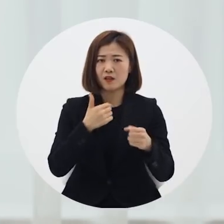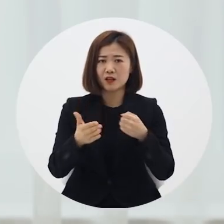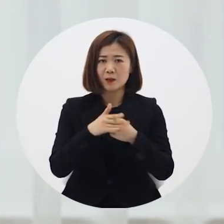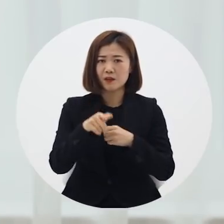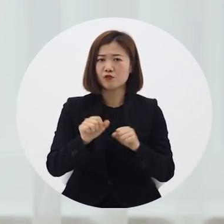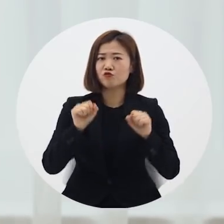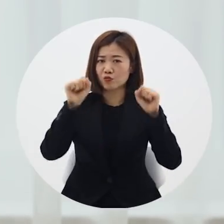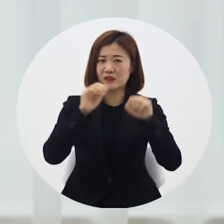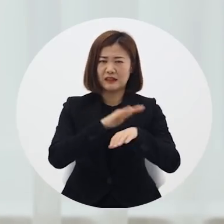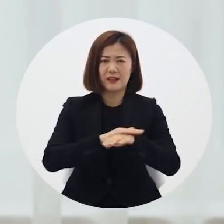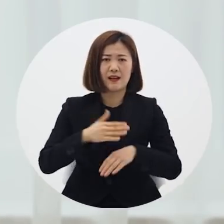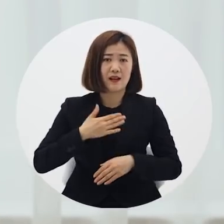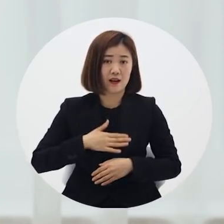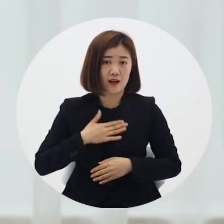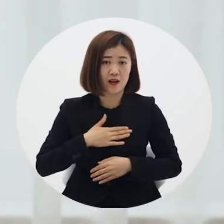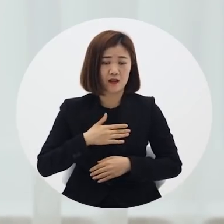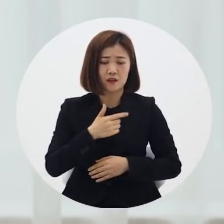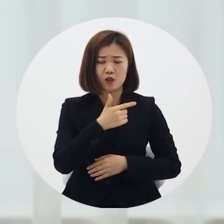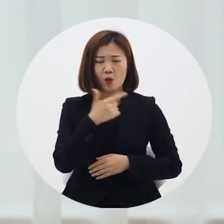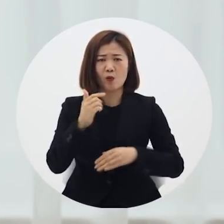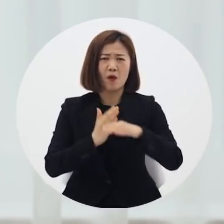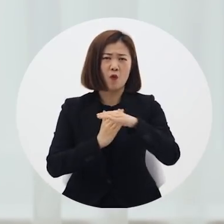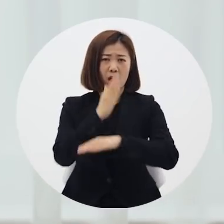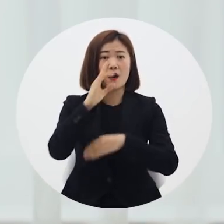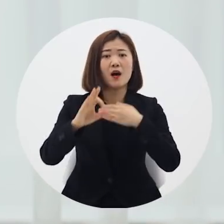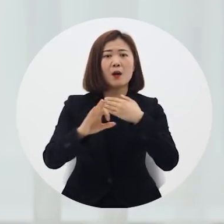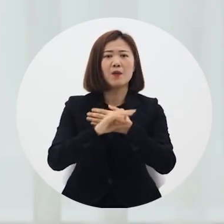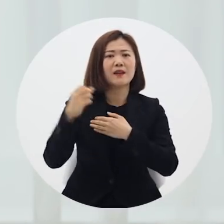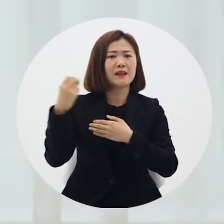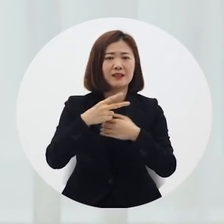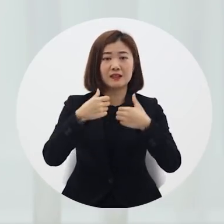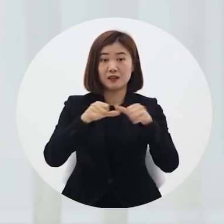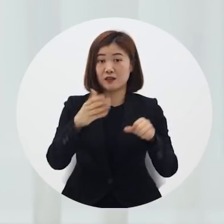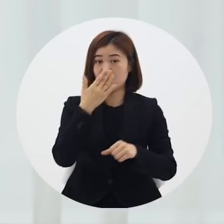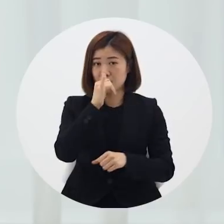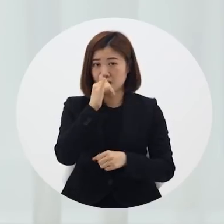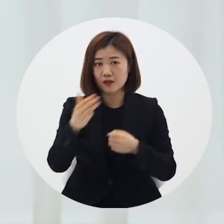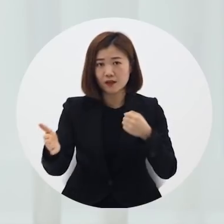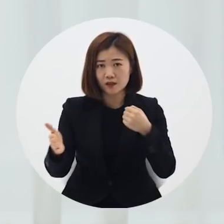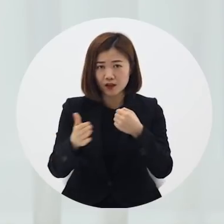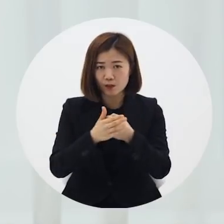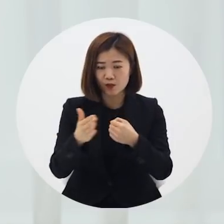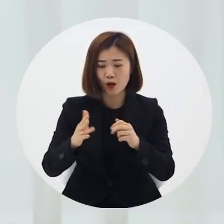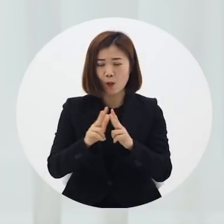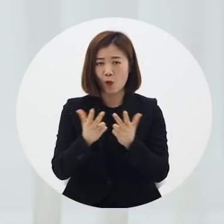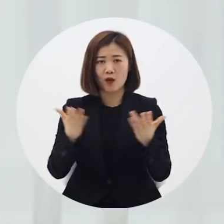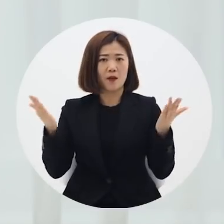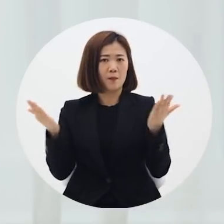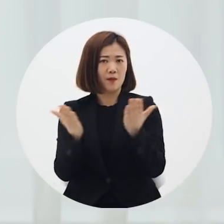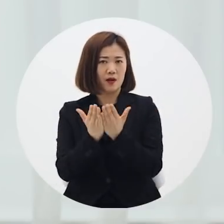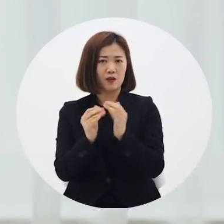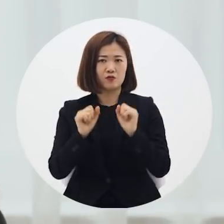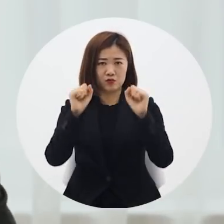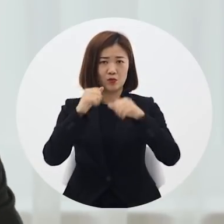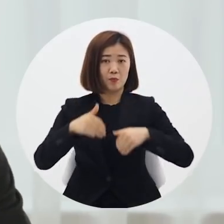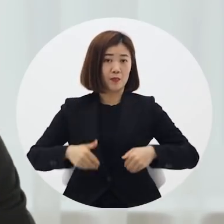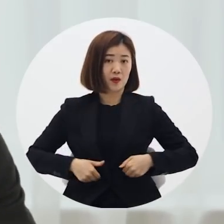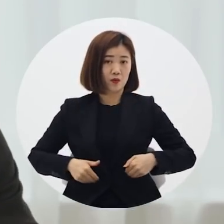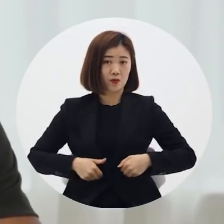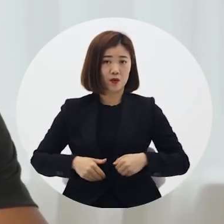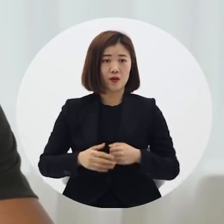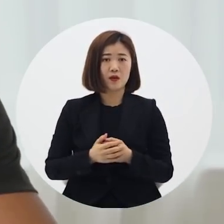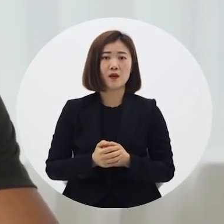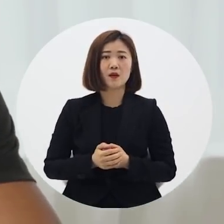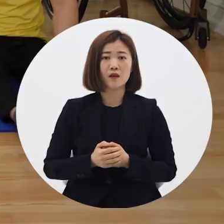중요한 것은 이 스트레칭을 너무 과하게 하시면 또다시 햄스트링 파이브도 있을 수 있기 때문에 본인에 맞게 하시는 게 좋습니다. 저도 원래